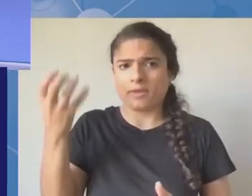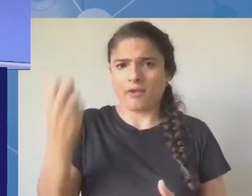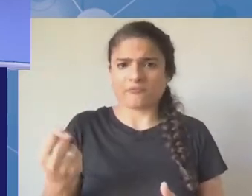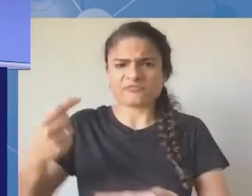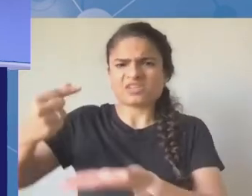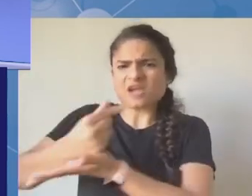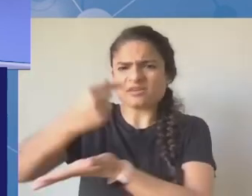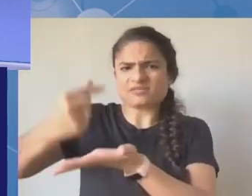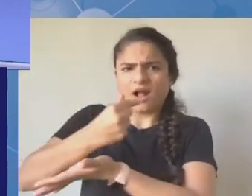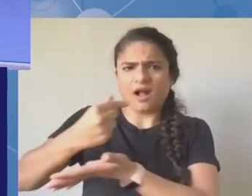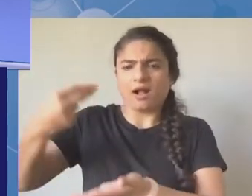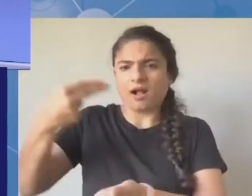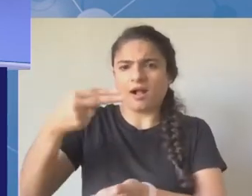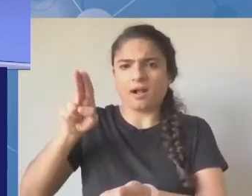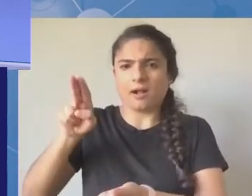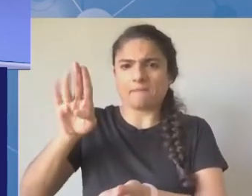الهاب من غانا.